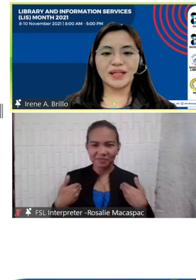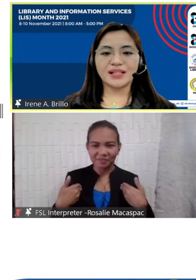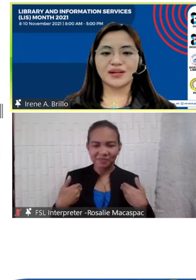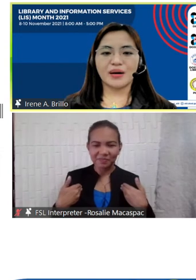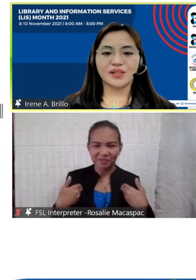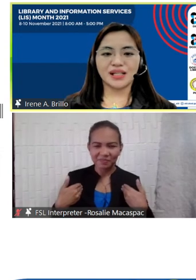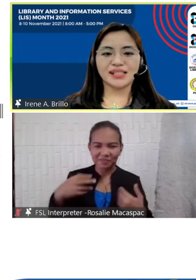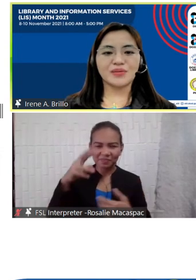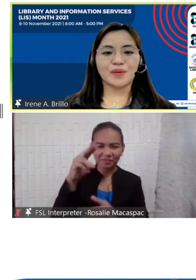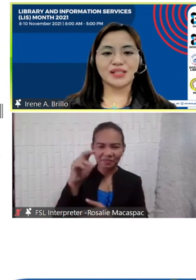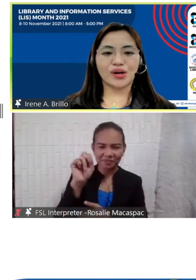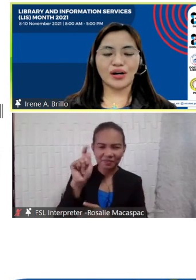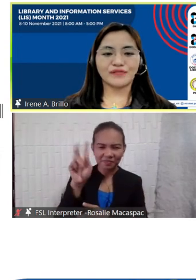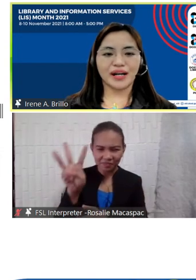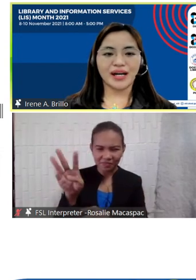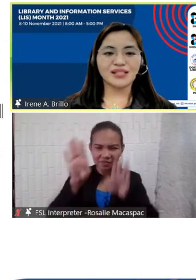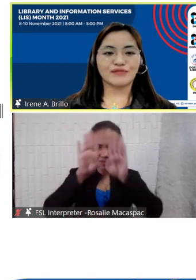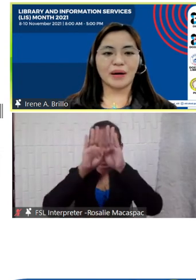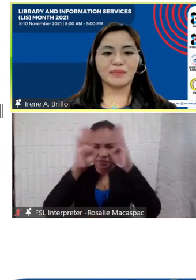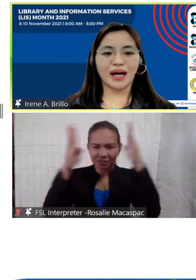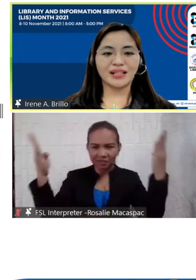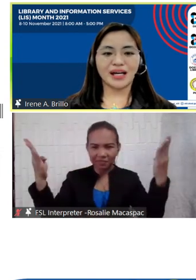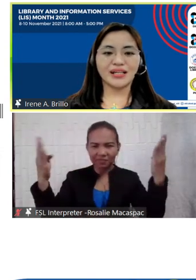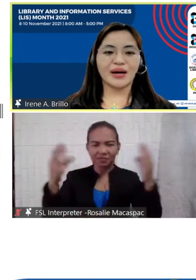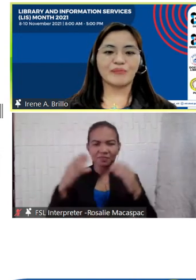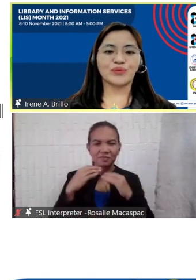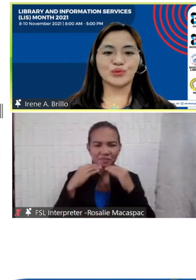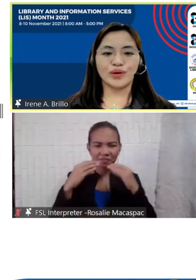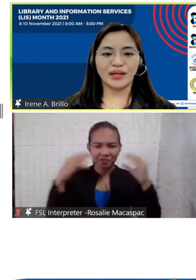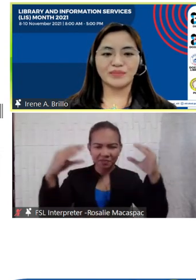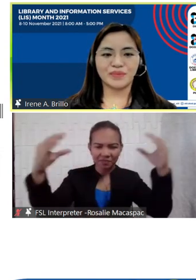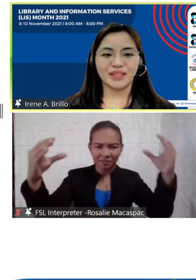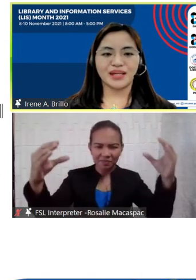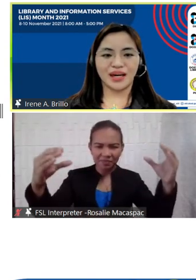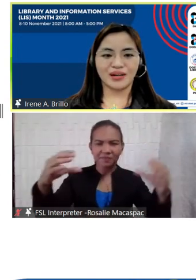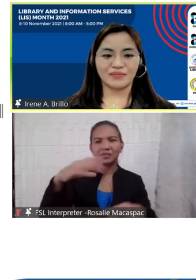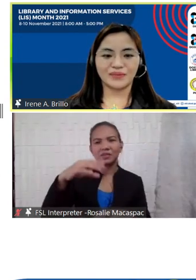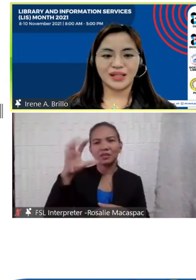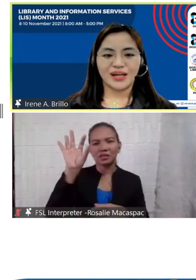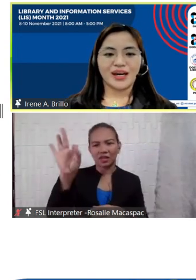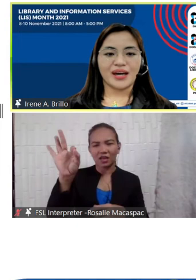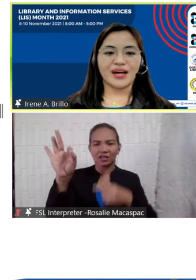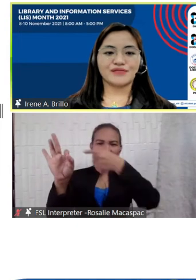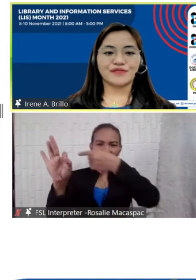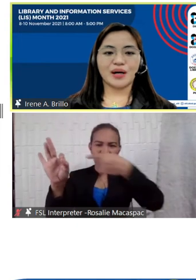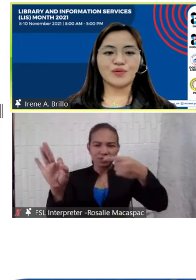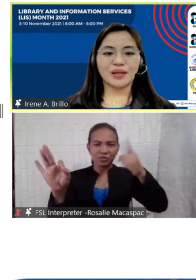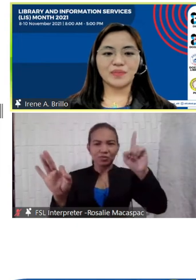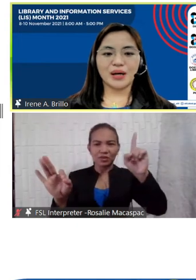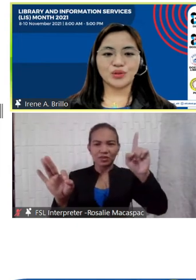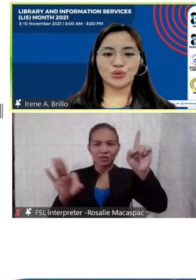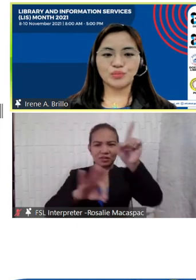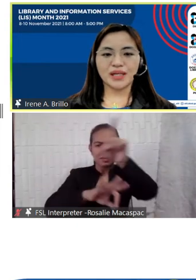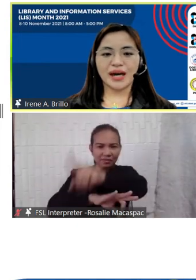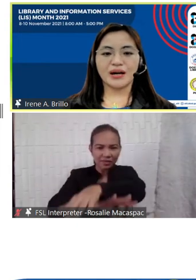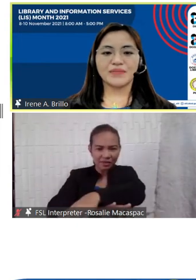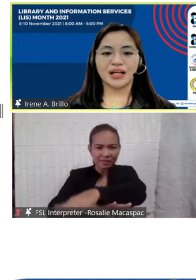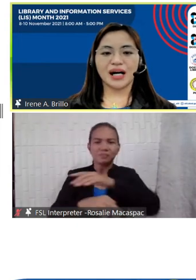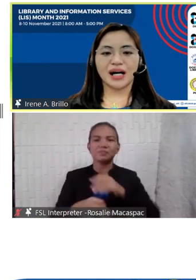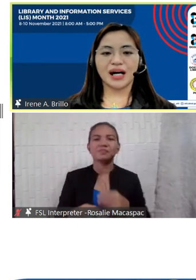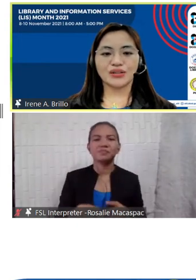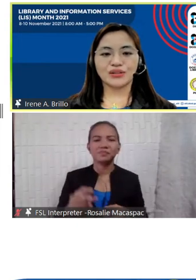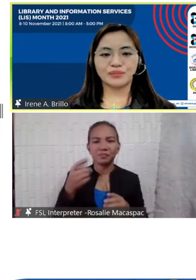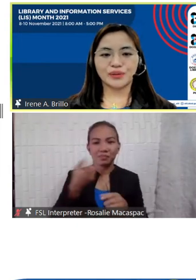NSTW opening ceremonies and press conference from 9 a.m. to 1 p.m. And from 1 p.m. to 2